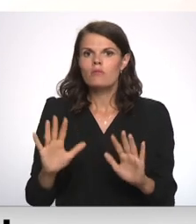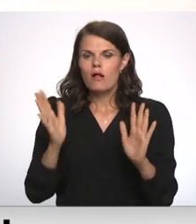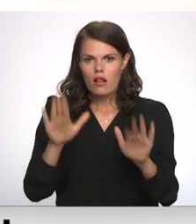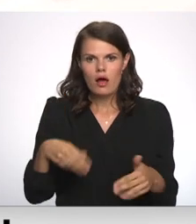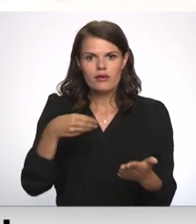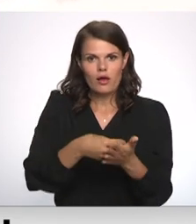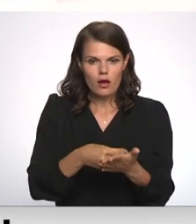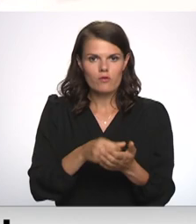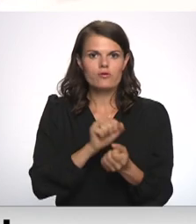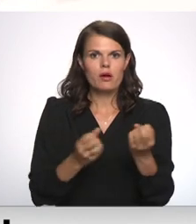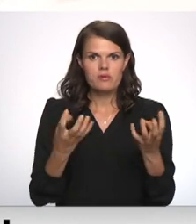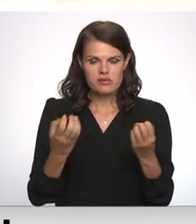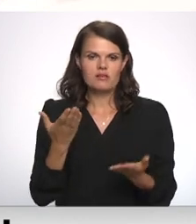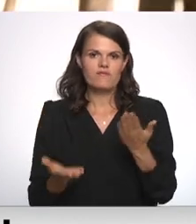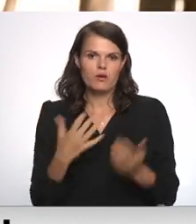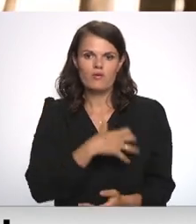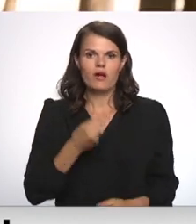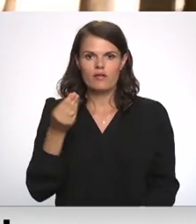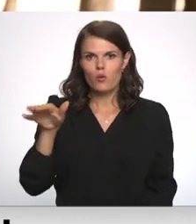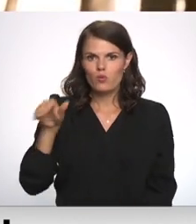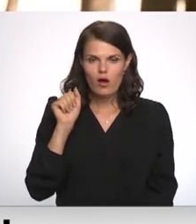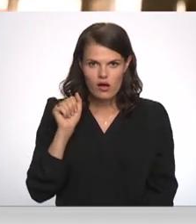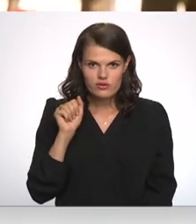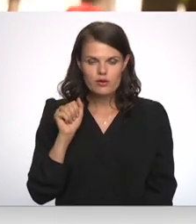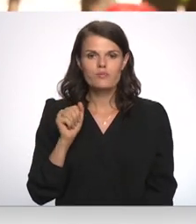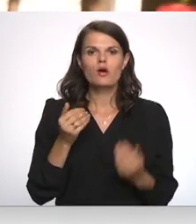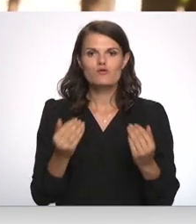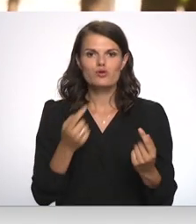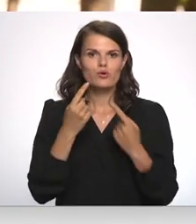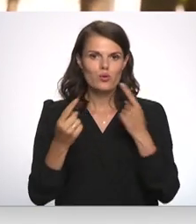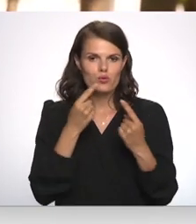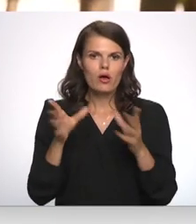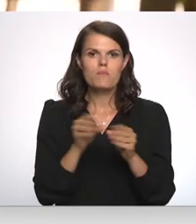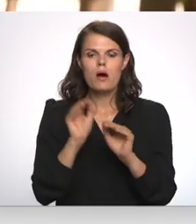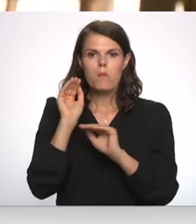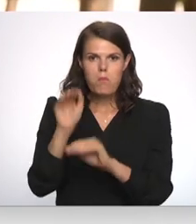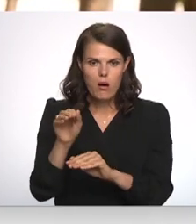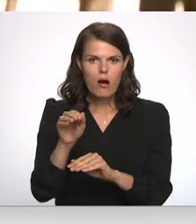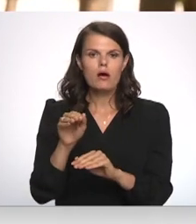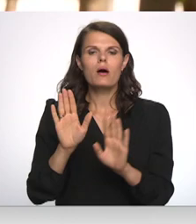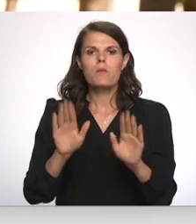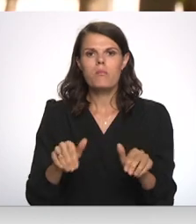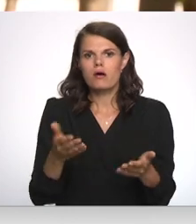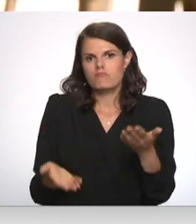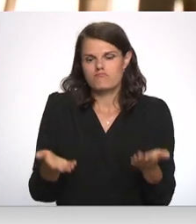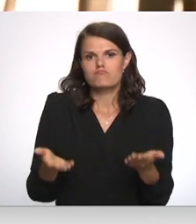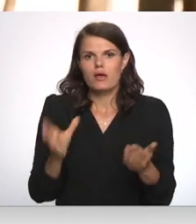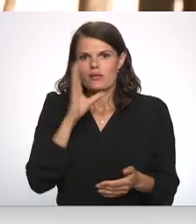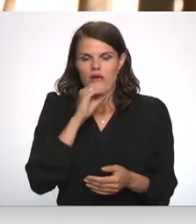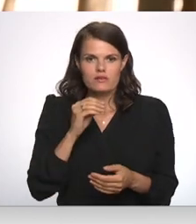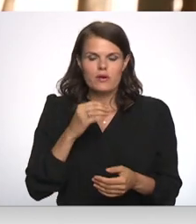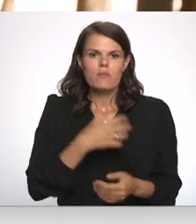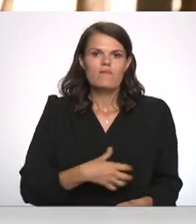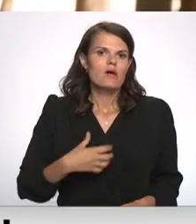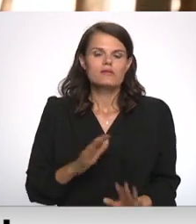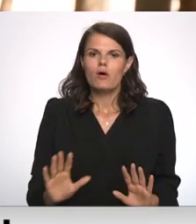gāzi, nāksies arī aizņemties. Mēs runājam šodien arī ar kreditiestādēm, ar bankām, par iespējām